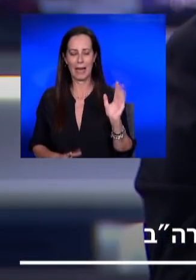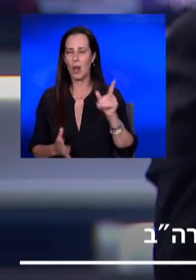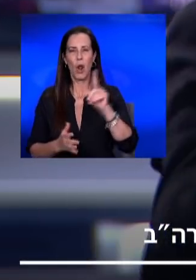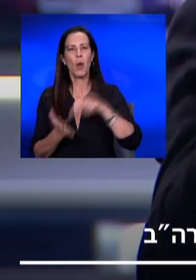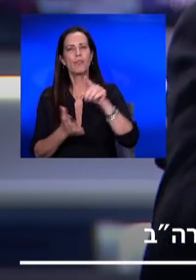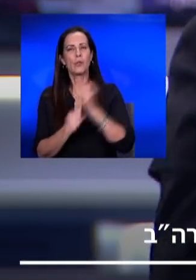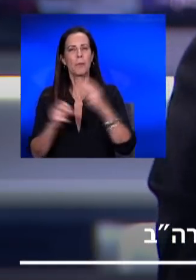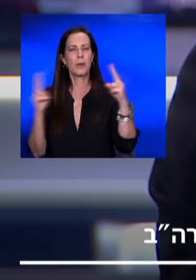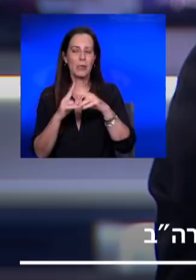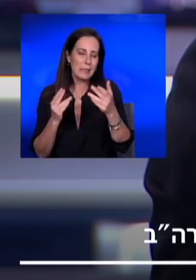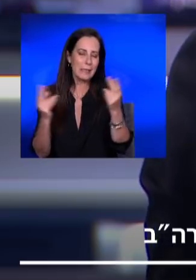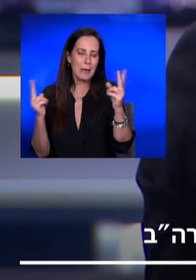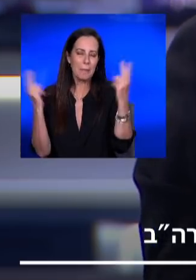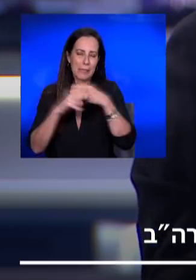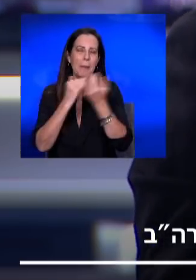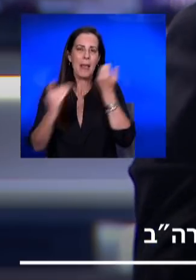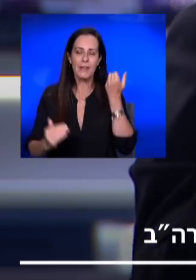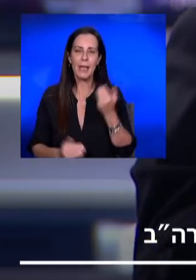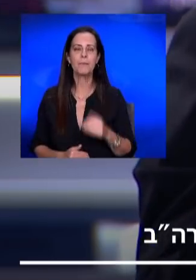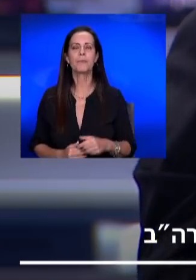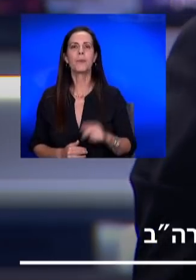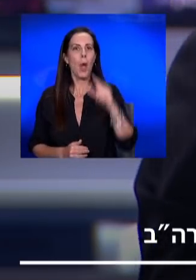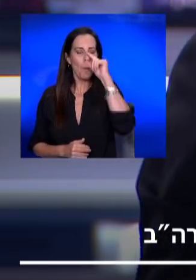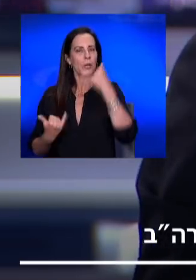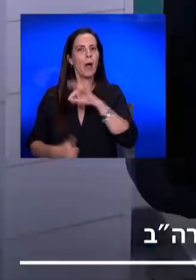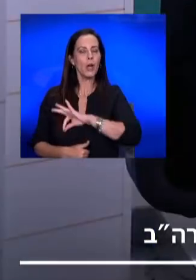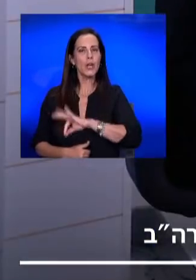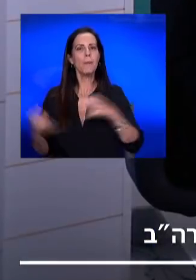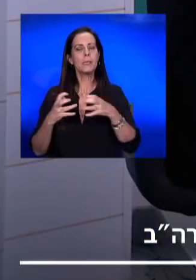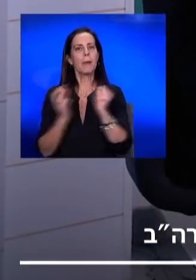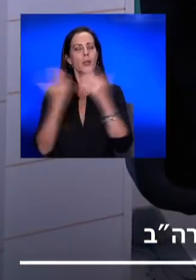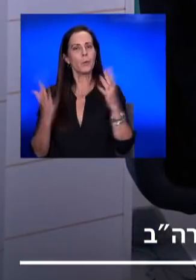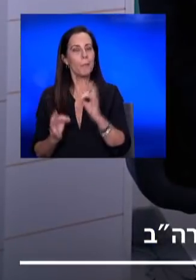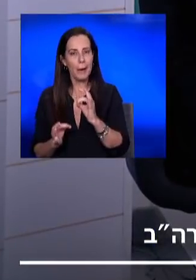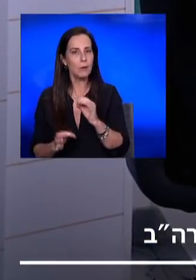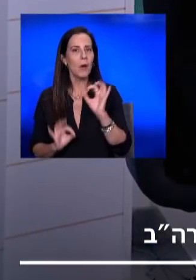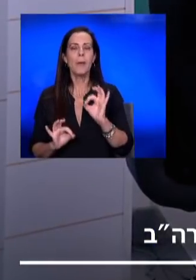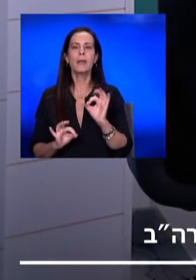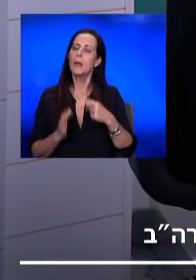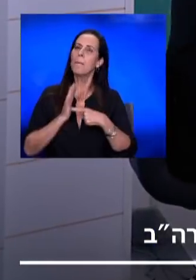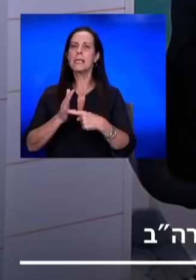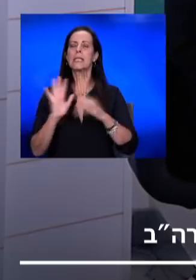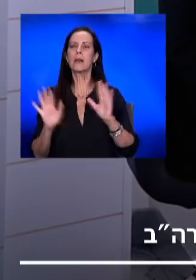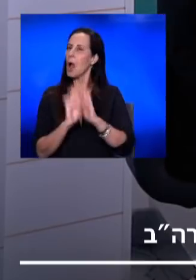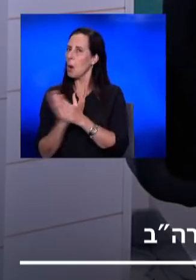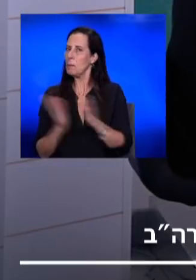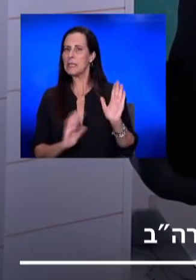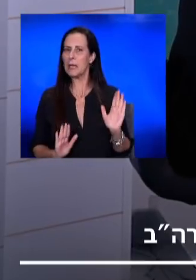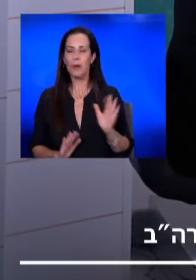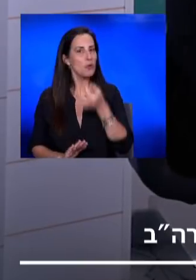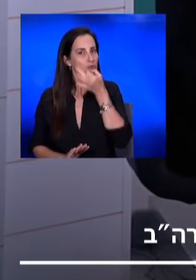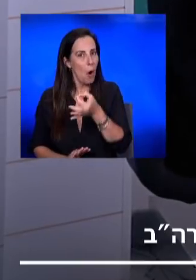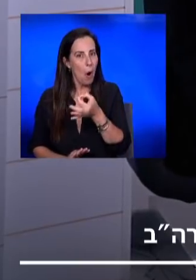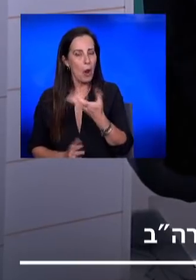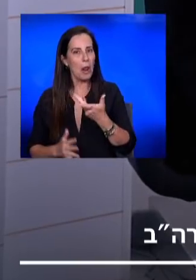כלל דברים שמסכמים מראש לפני הפסגה. ופוטין עכשיו במסיבת העיתונאים, זה מאוד משעשע. הוא למעשה מציג את זה, כי הכל בסדר. שואלים אותו על התקפות